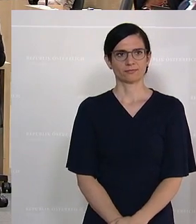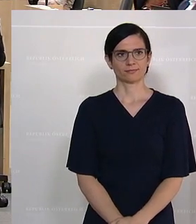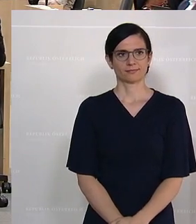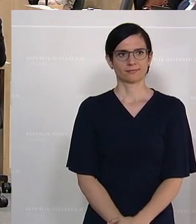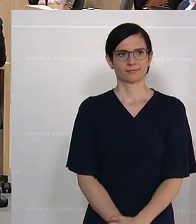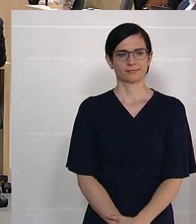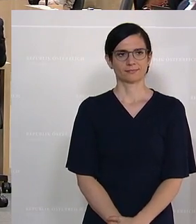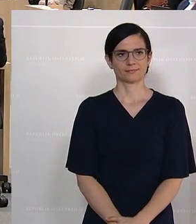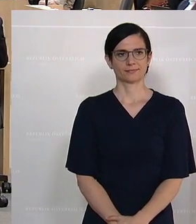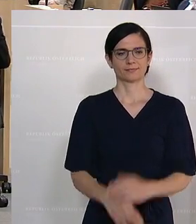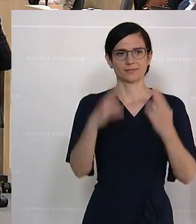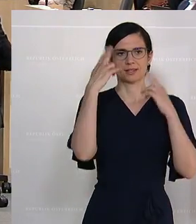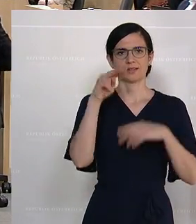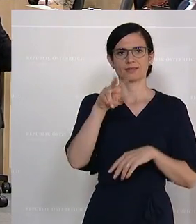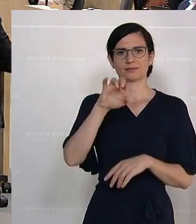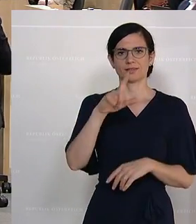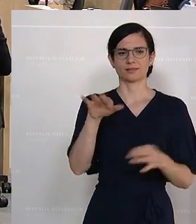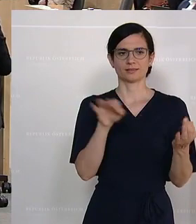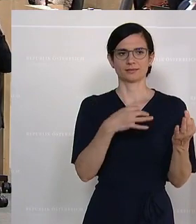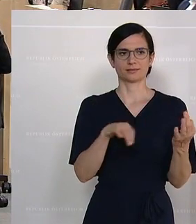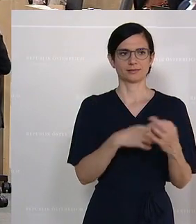herr wird sie ganz lang